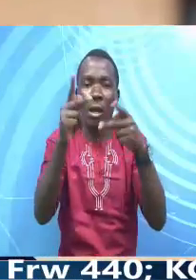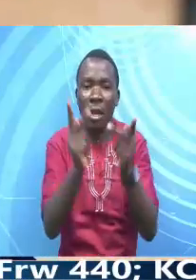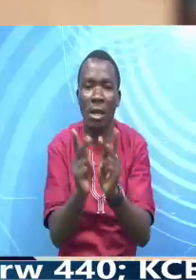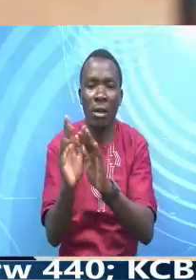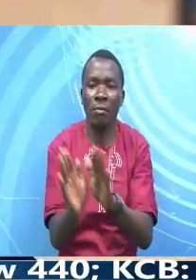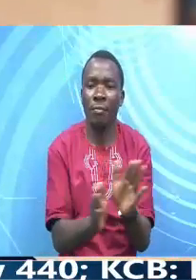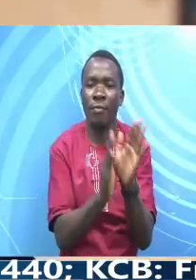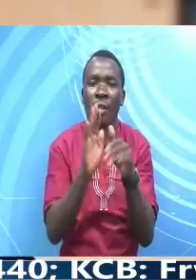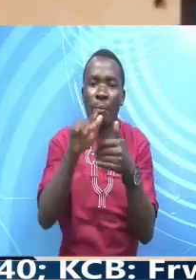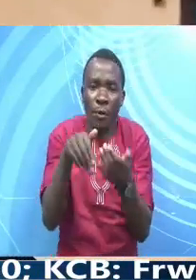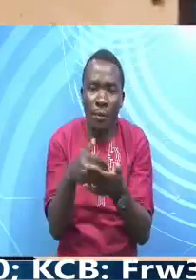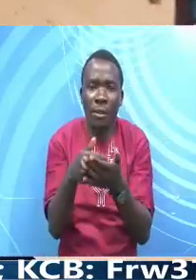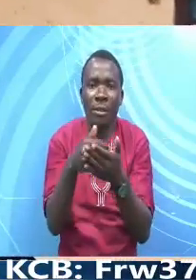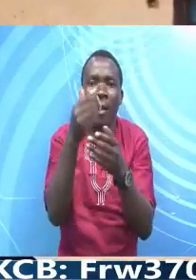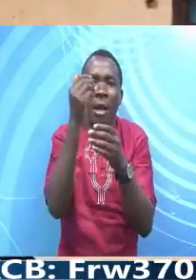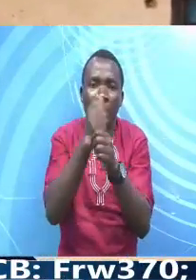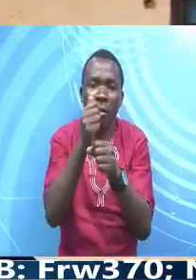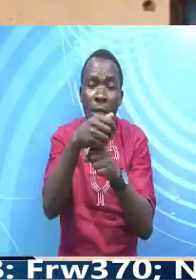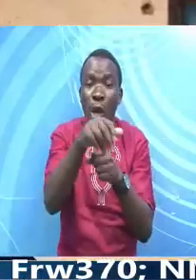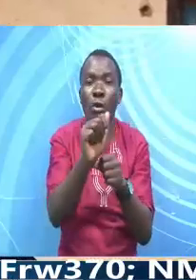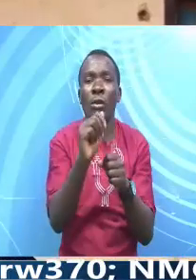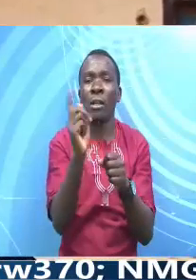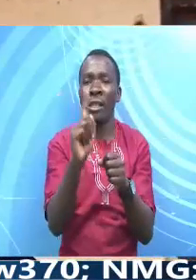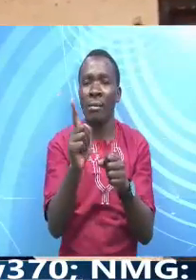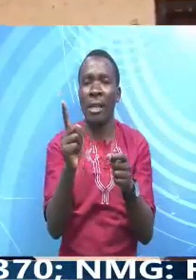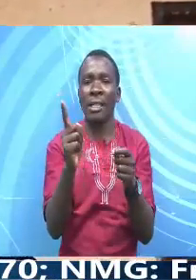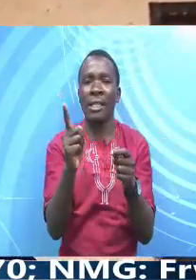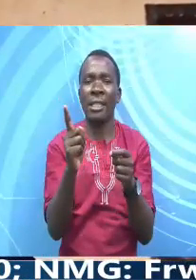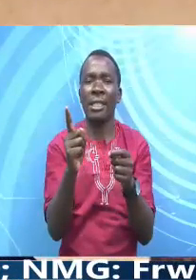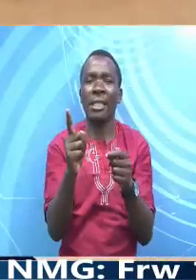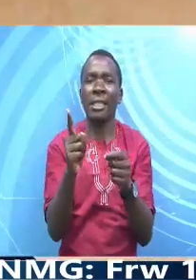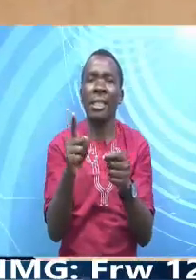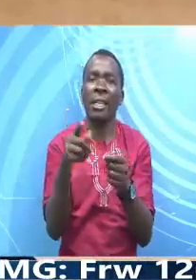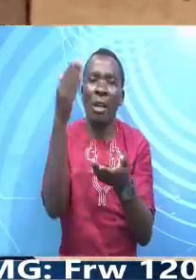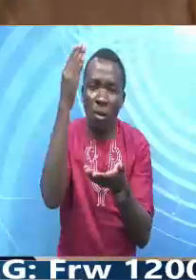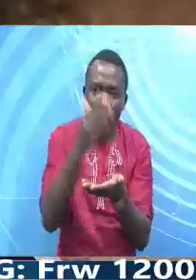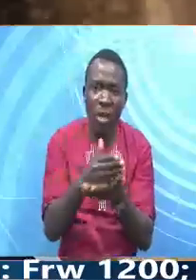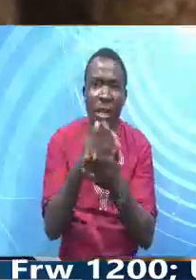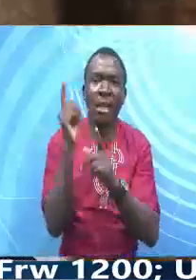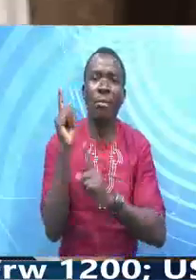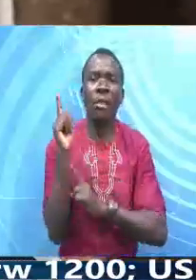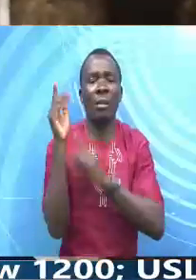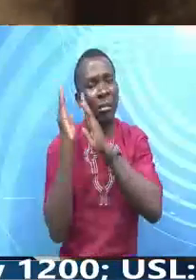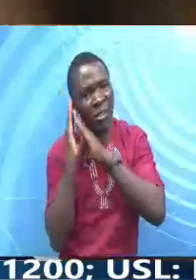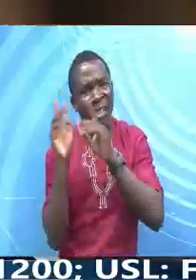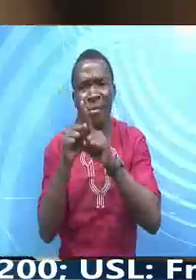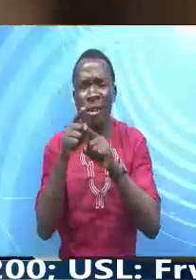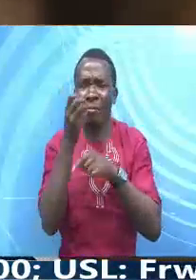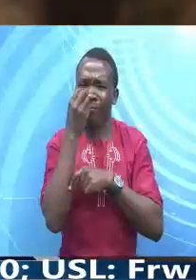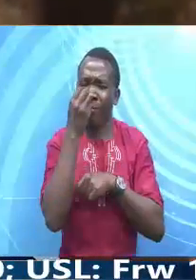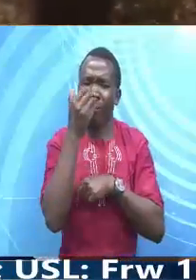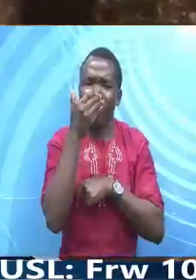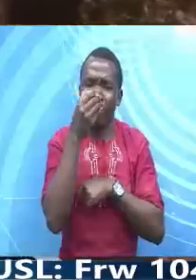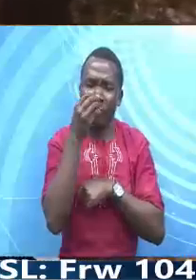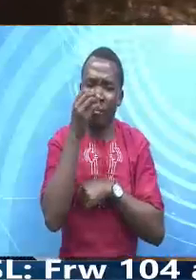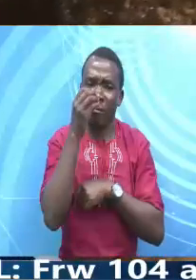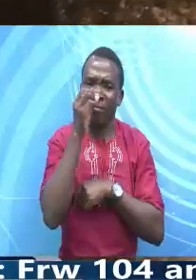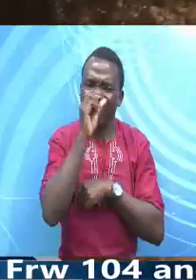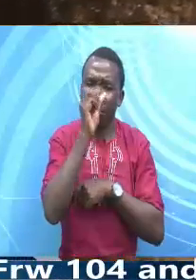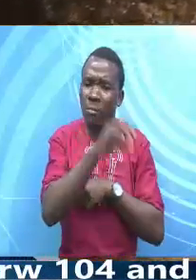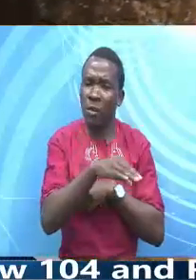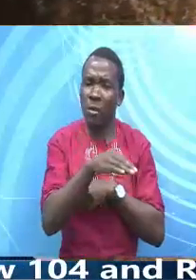aho mu magusheri, ntibakatubuze umutekano wo kwiryamira cyangwa n'ibintu uwo munuko bakawudukiza. None si icyo gihe babivuga